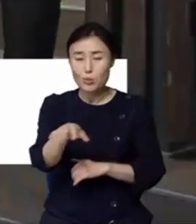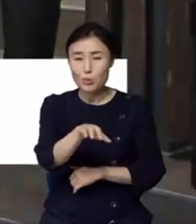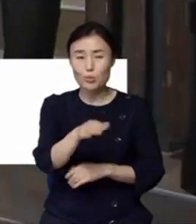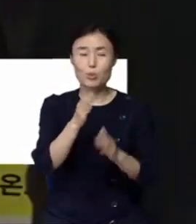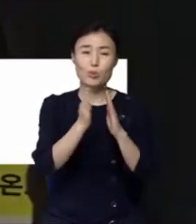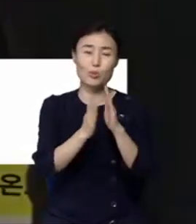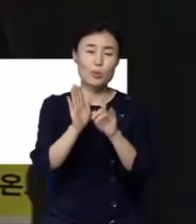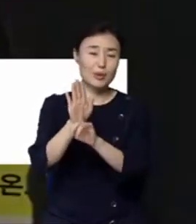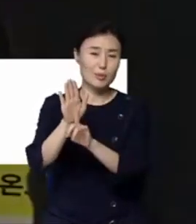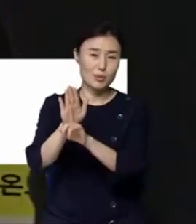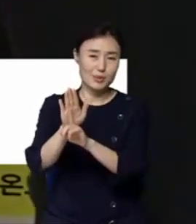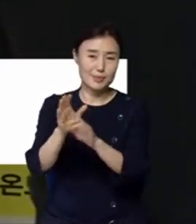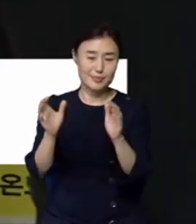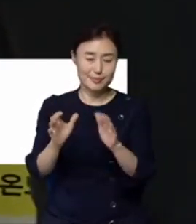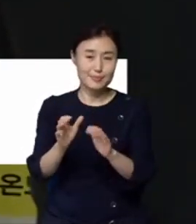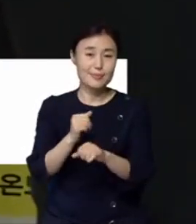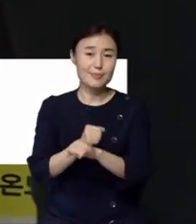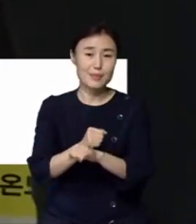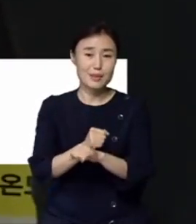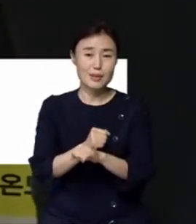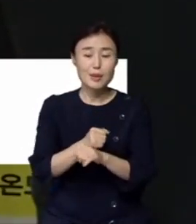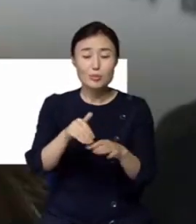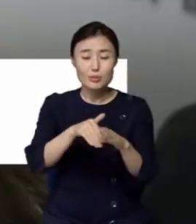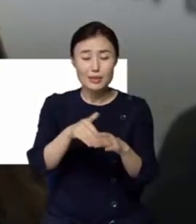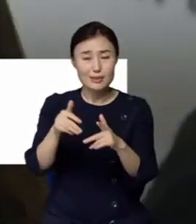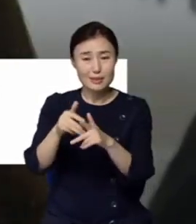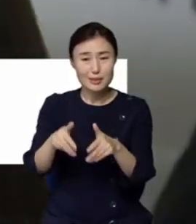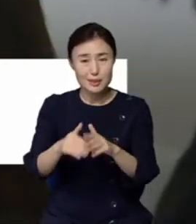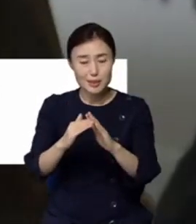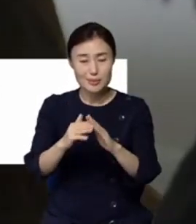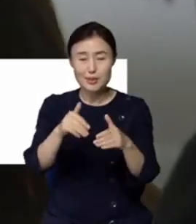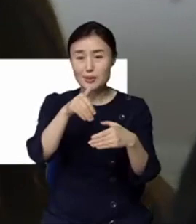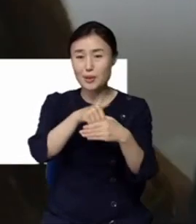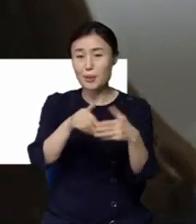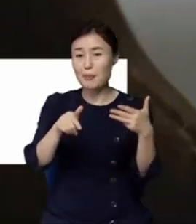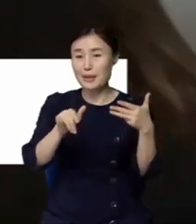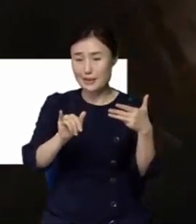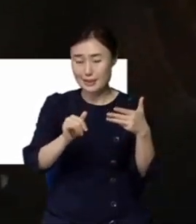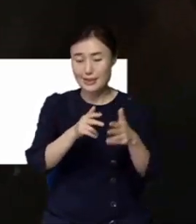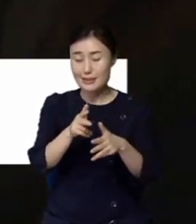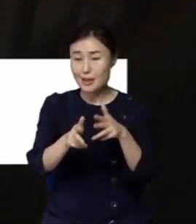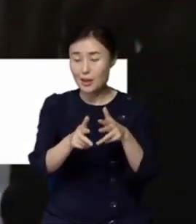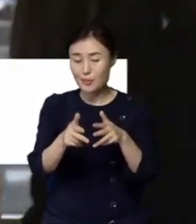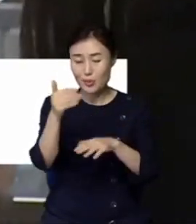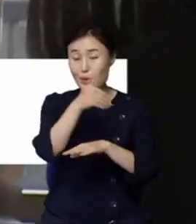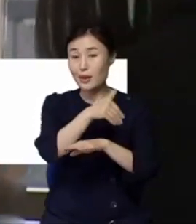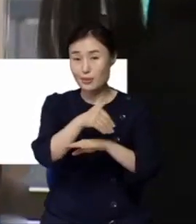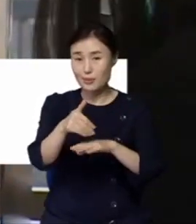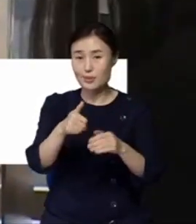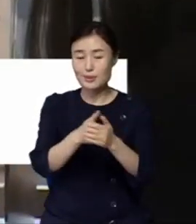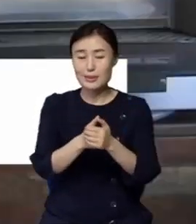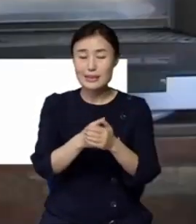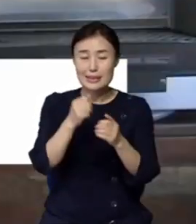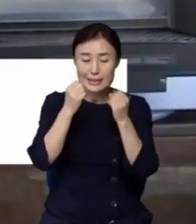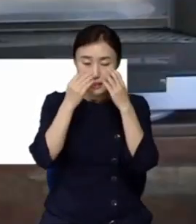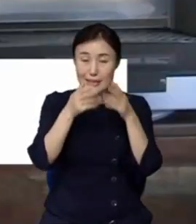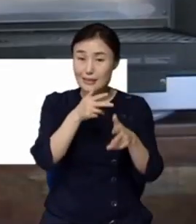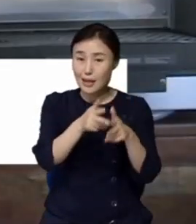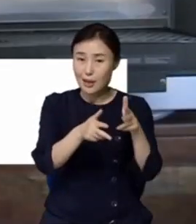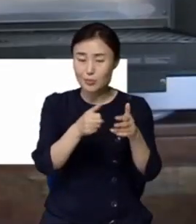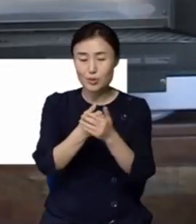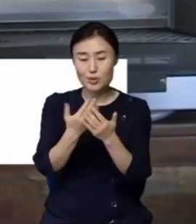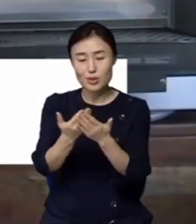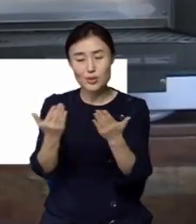공모합니다. 청년문화센터 건립은 민선 8기 역점 사업 중 하나로 창업 인큐베이터와 전시 공연장